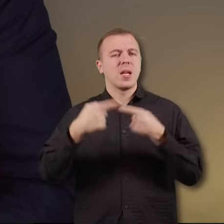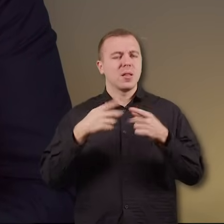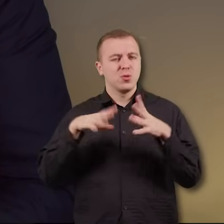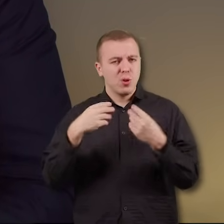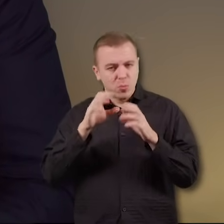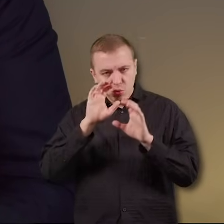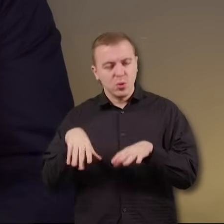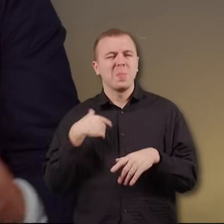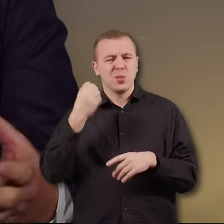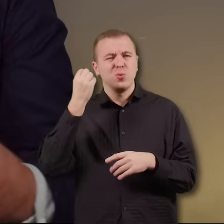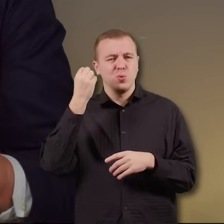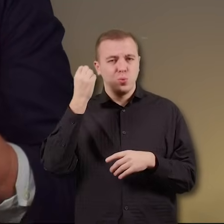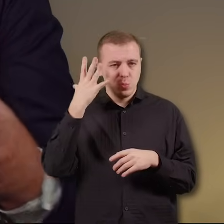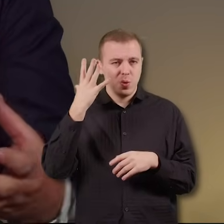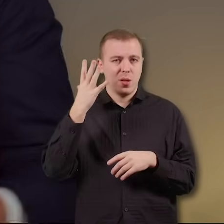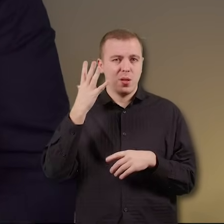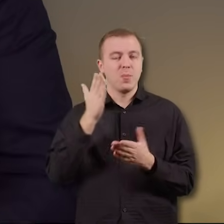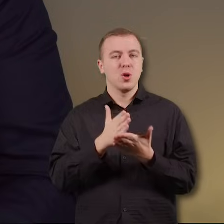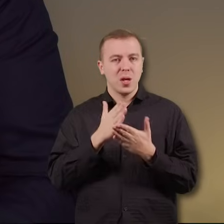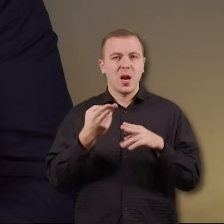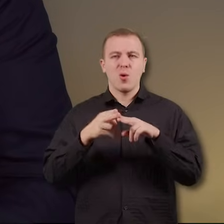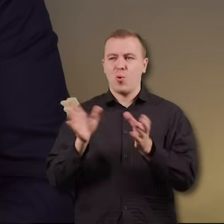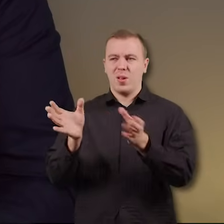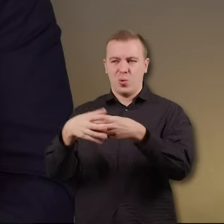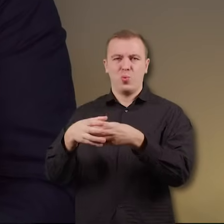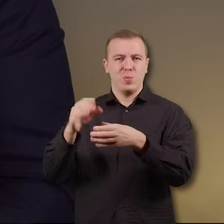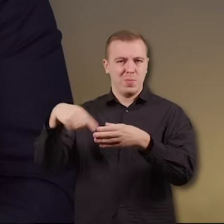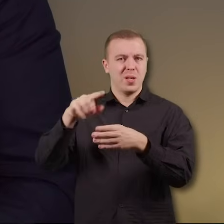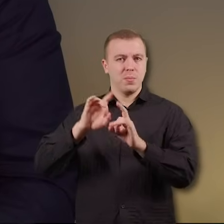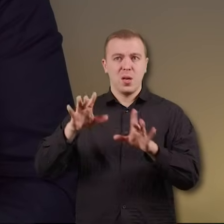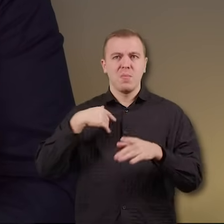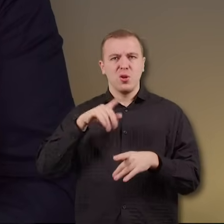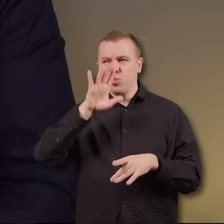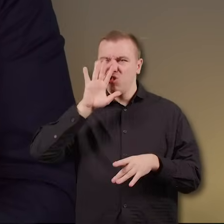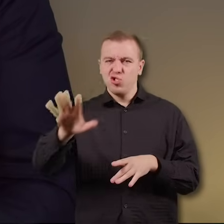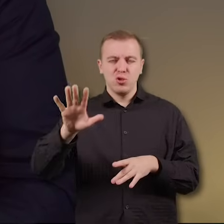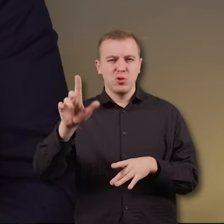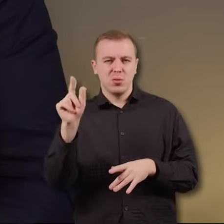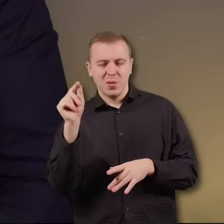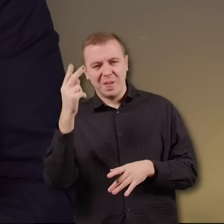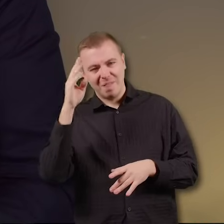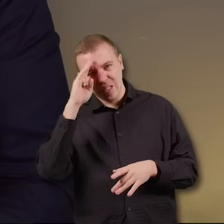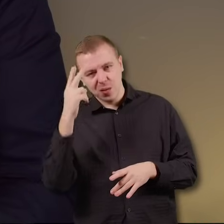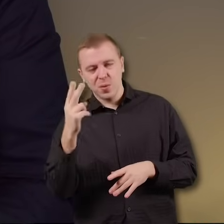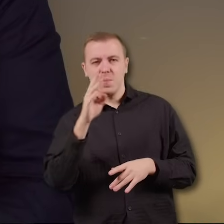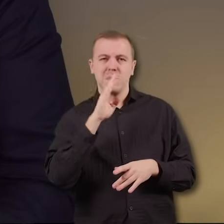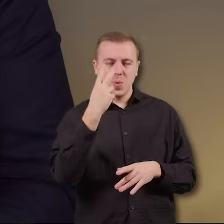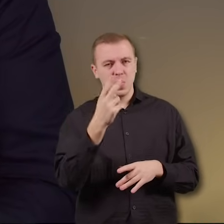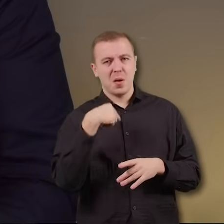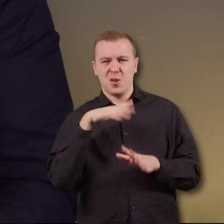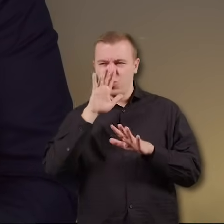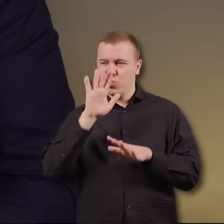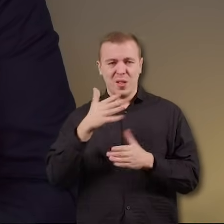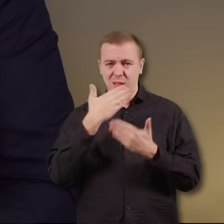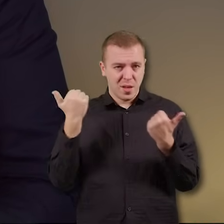Mes puikiai suprantam, kad yra tokia žmonių grupė. Mes nesam homofobai, nesam prieš tuos